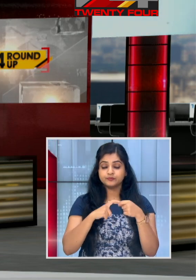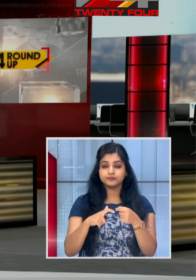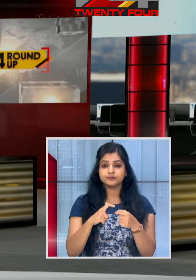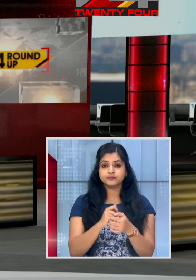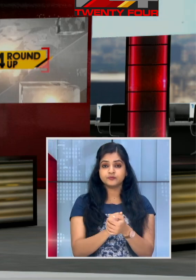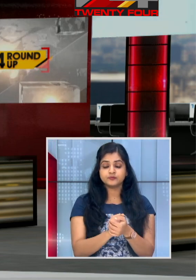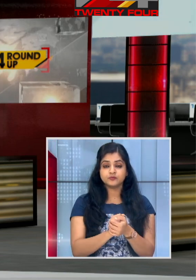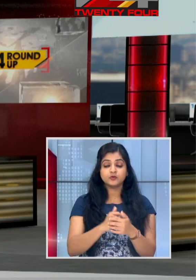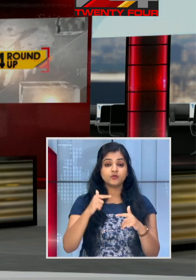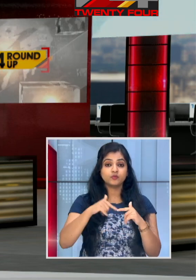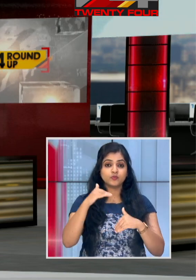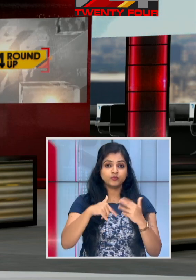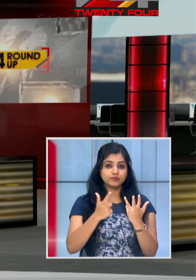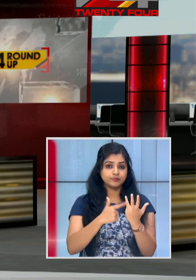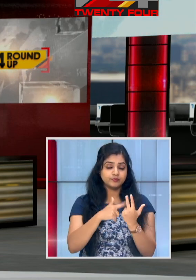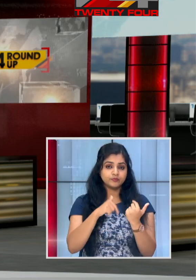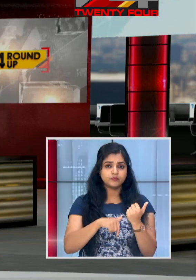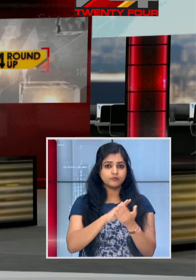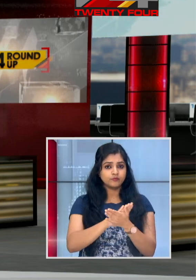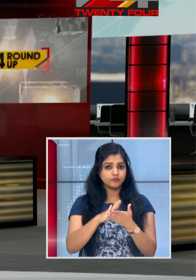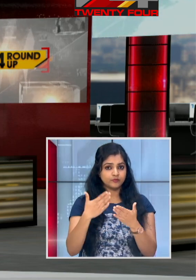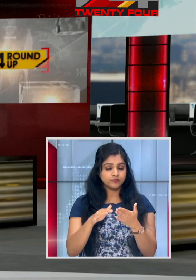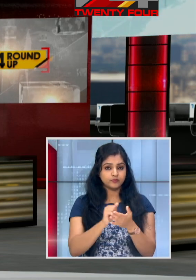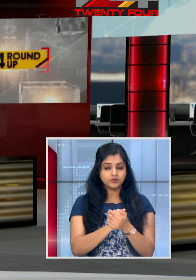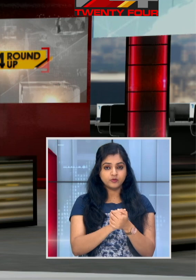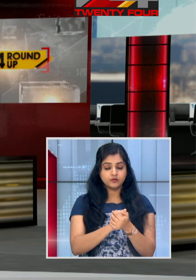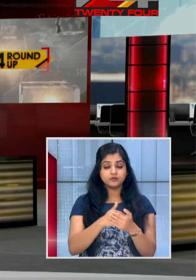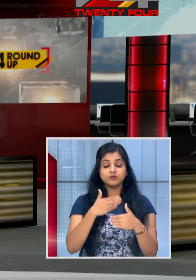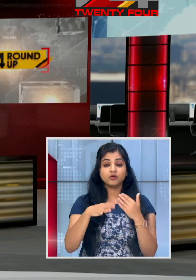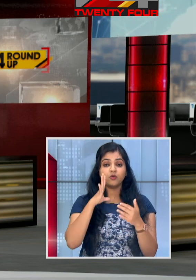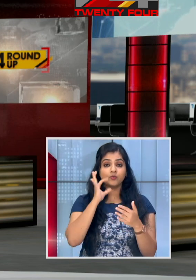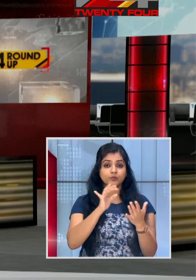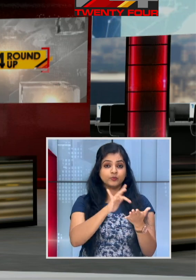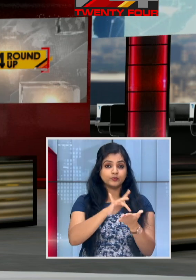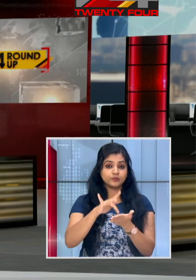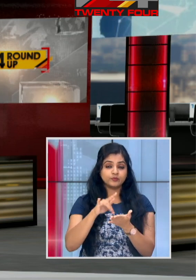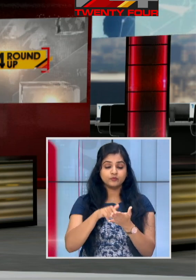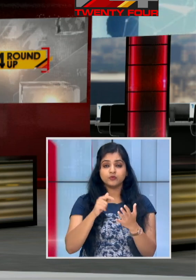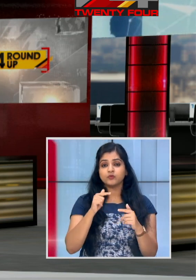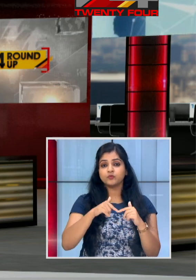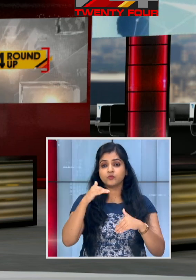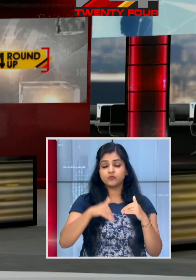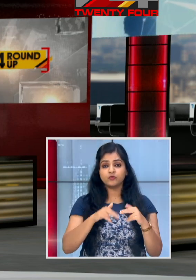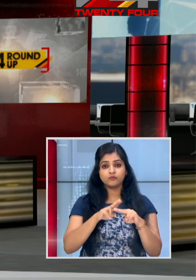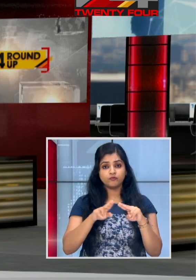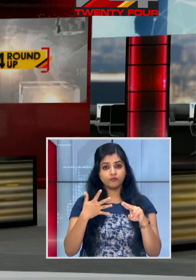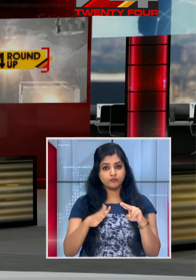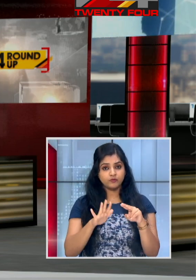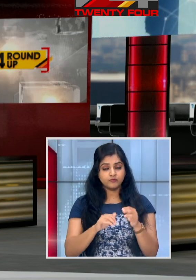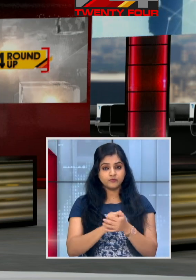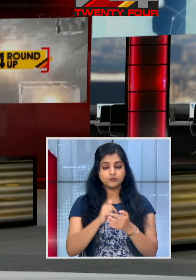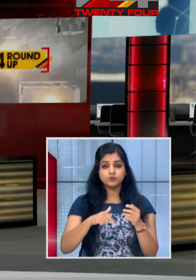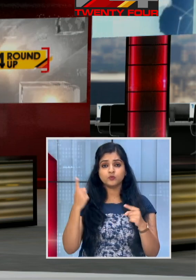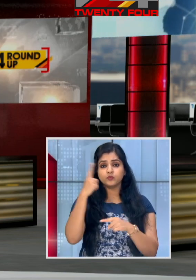ബൽറാം, വോട്ടെണ്ണൽ എത്രത്തോളം പൂർത്തിയാകുന്നു? ഇനി പ്രധാനപ്പെട്ട ഇടങ്ങളിലൊക്കെ ഈ വോട്ടെണ്ണൽ പൂർണ്ണമായിട്ടുണ്ടോ? ഇന്നും ചില